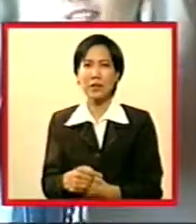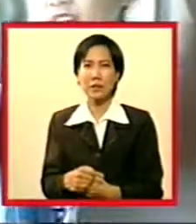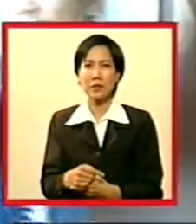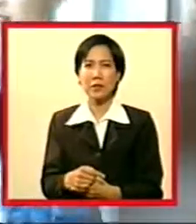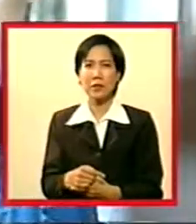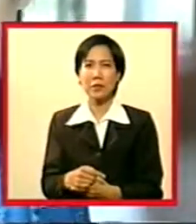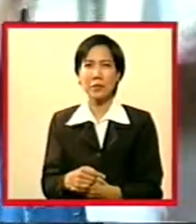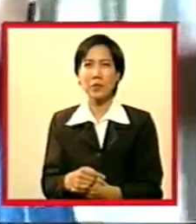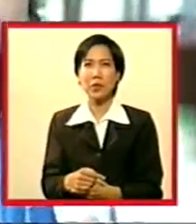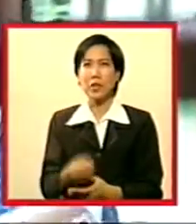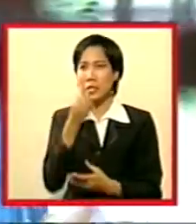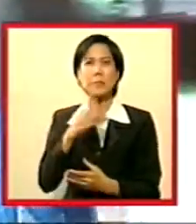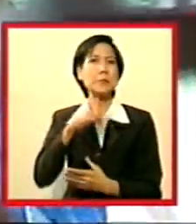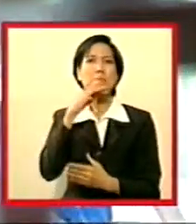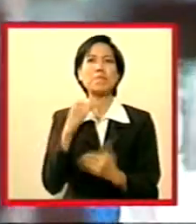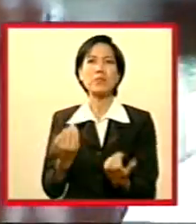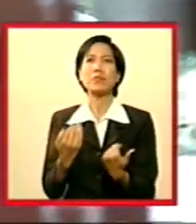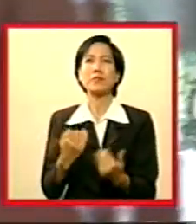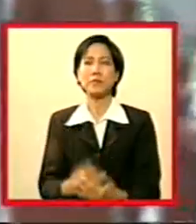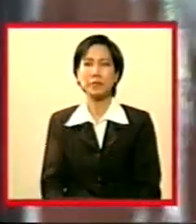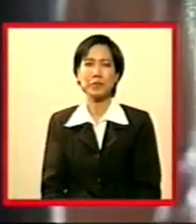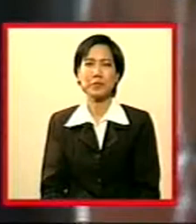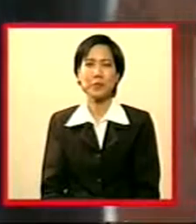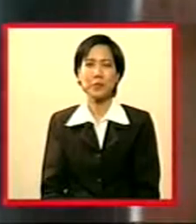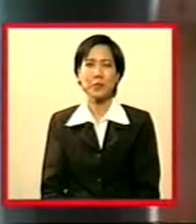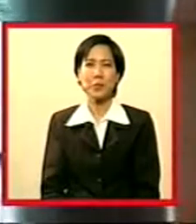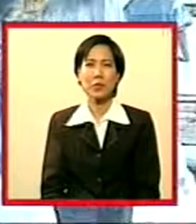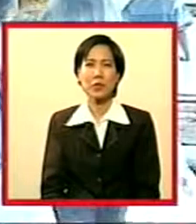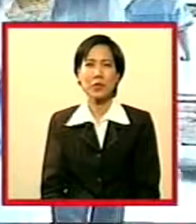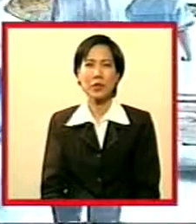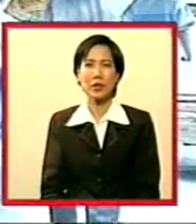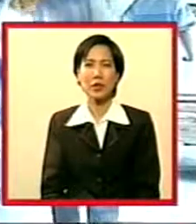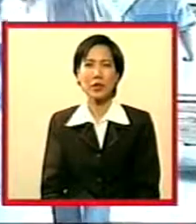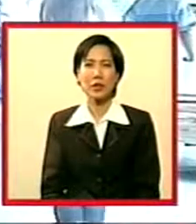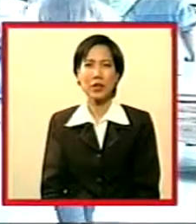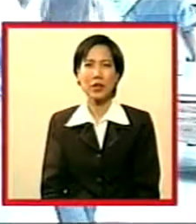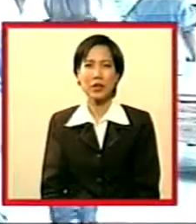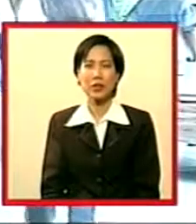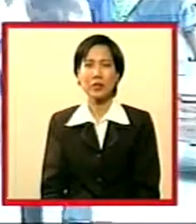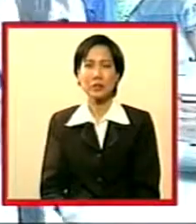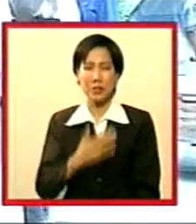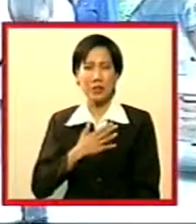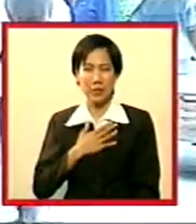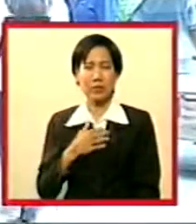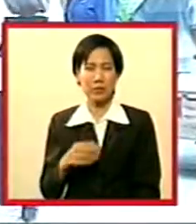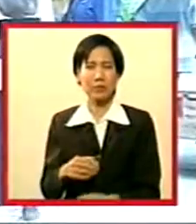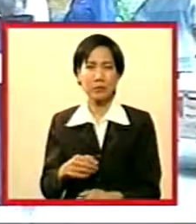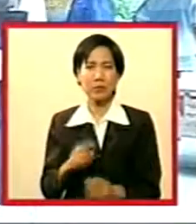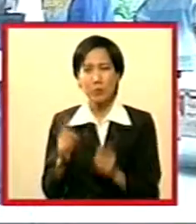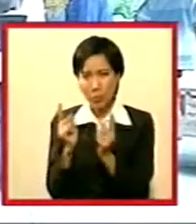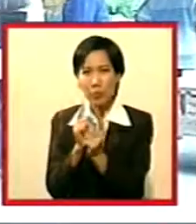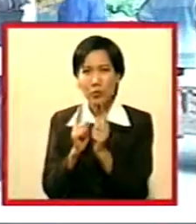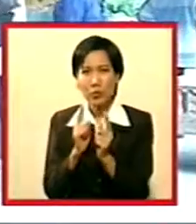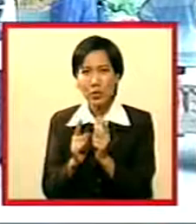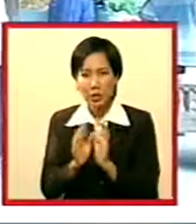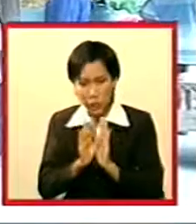อก็ดีสิฉันให้กินให้อิ่มเลยค่ะ จ ะ ไม่รู้จักพี่เขาเลย เซนเย็นเรื่องนั้นนะฉันจัดการเอง ฉันนั่นค่ะ